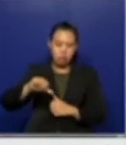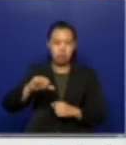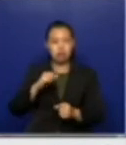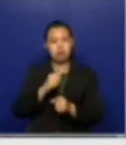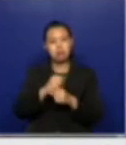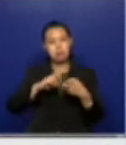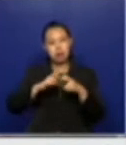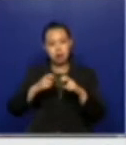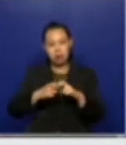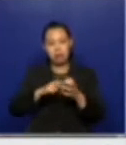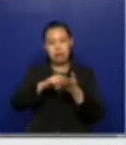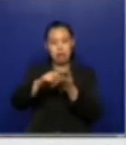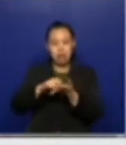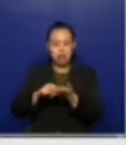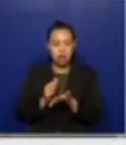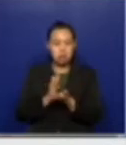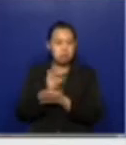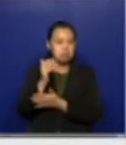จ